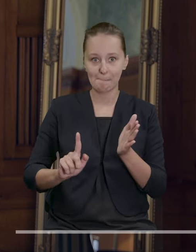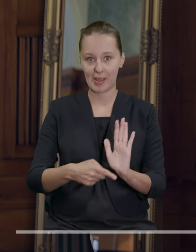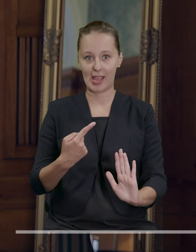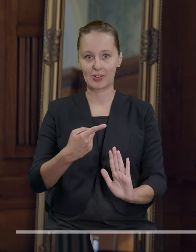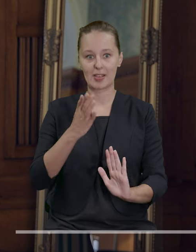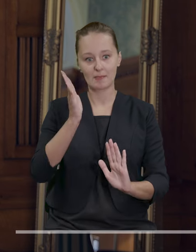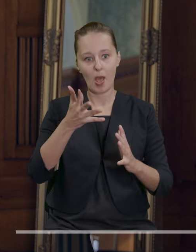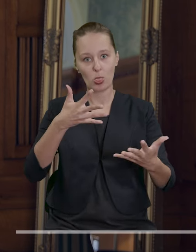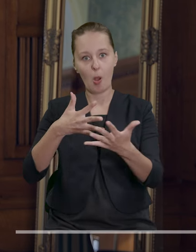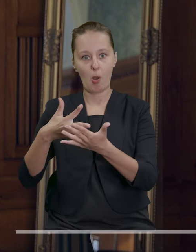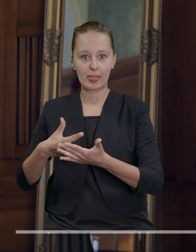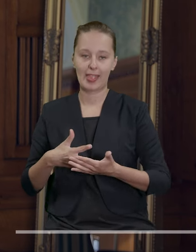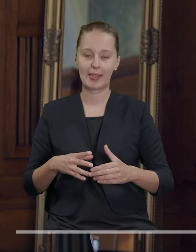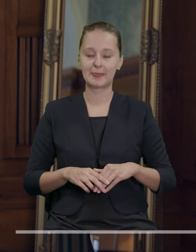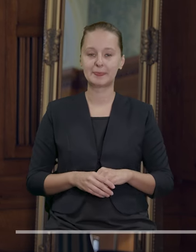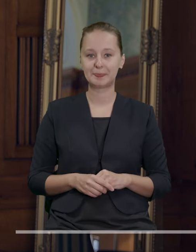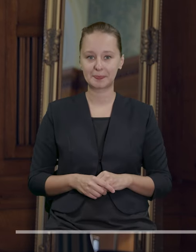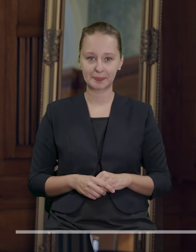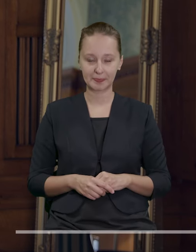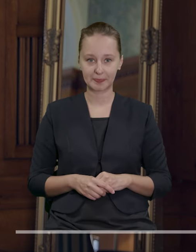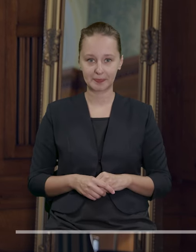raz pierwszy ewaluowane.